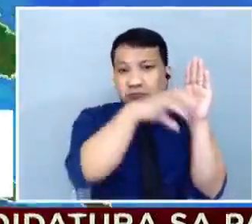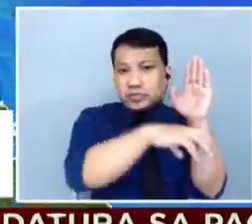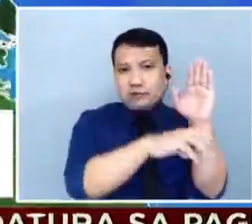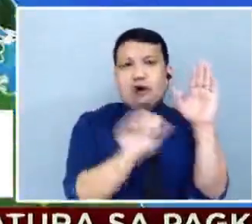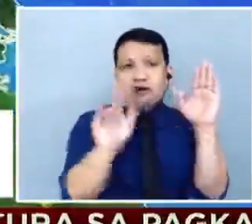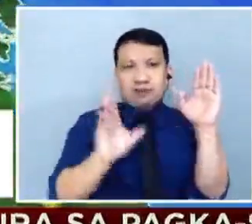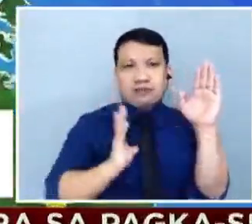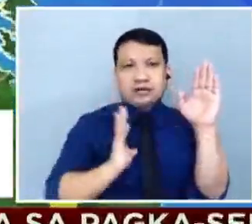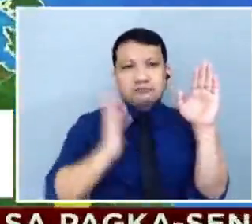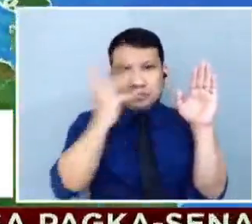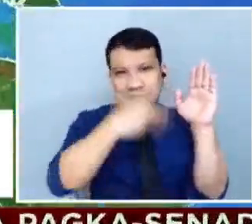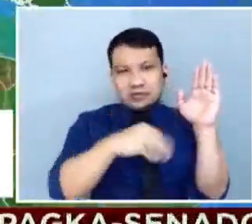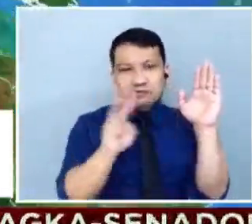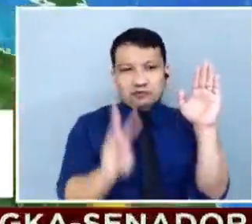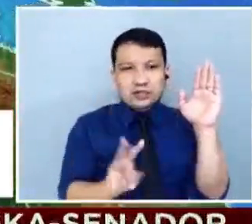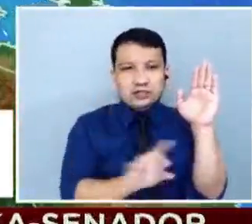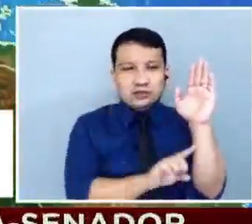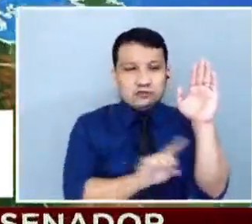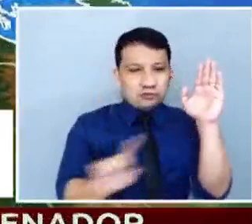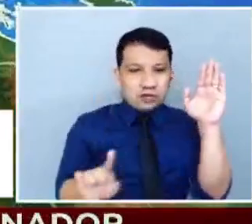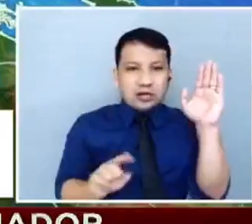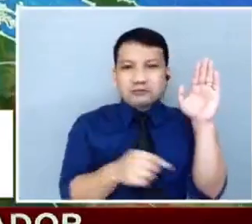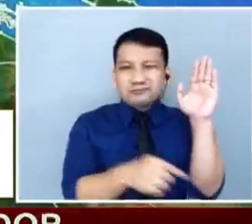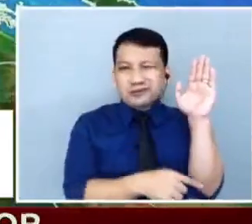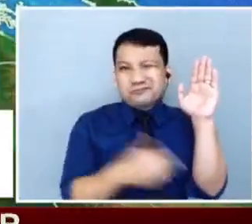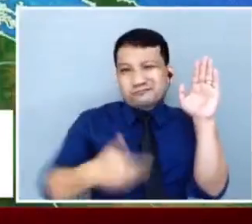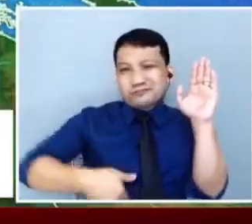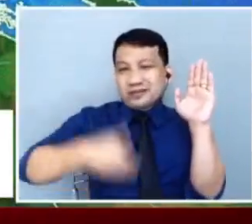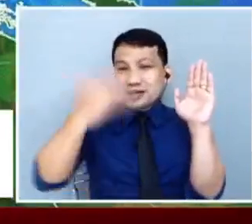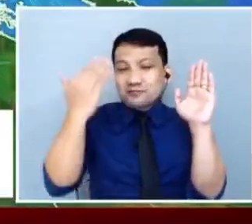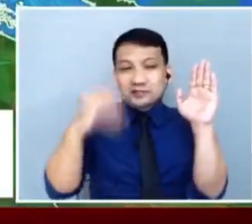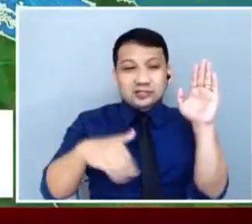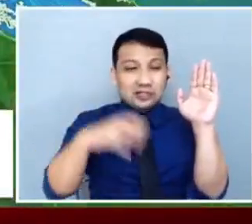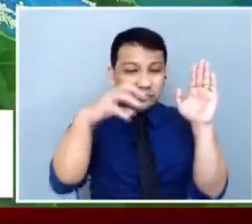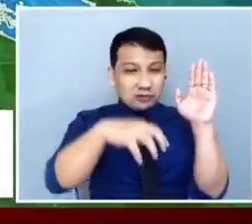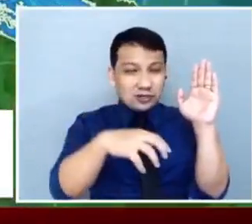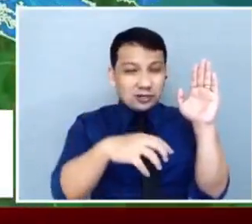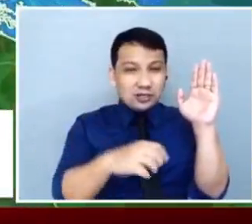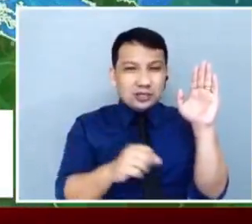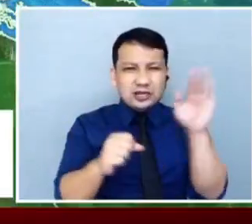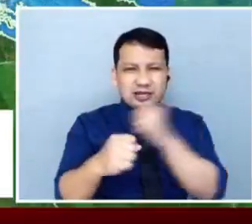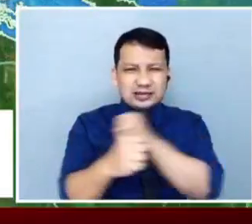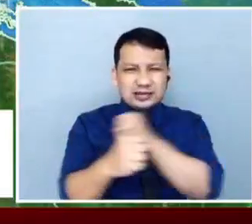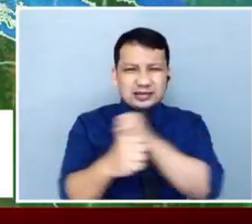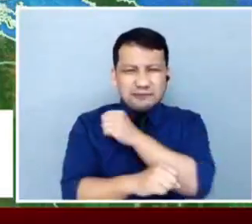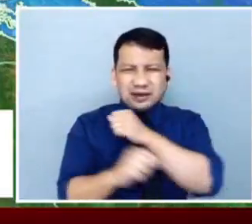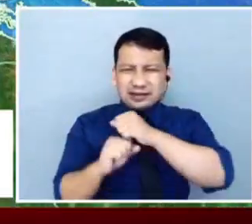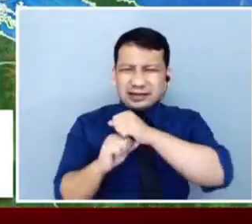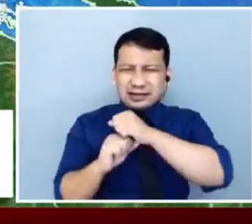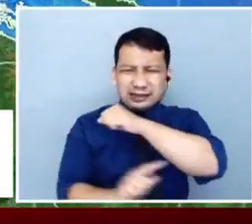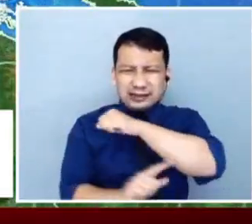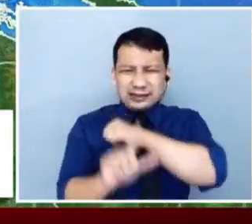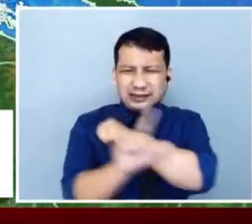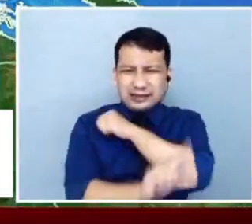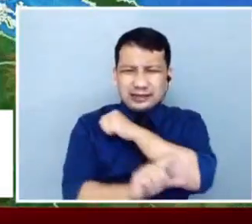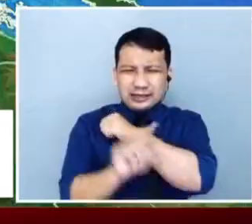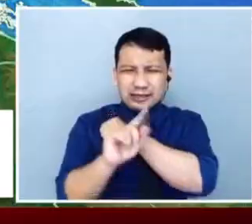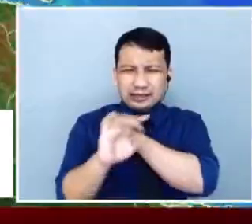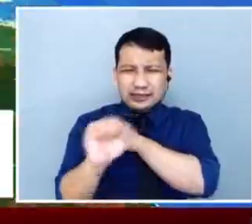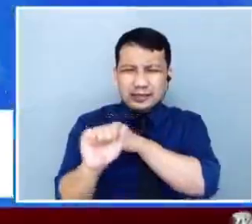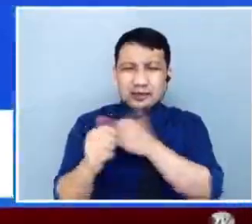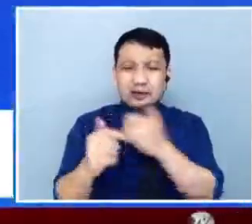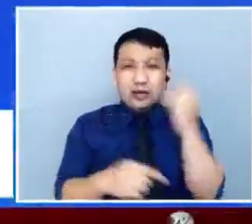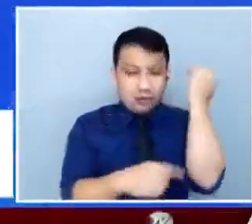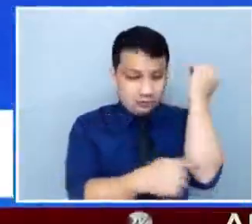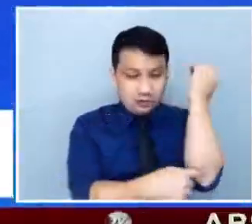sa Western at Central Visayas. Pero mataas naman ang tsansa ng ulan sa Samar at Leyte. At sa Mindanao, good weather na rin